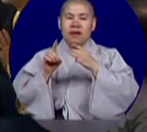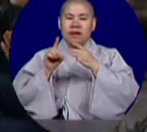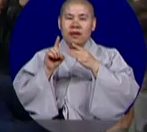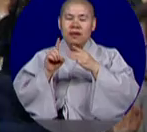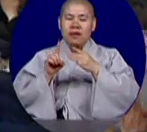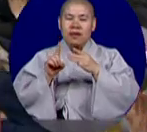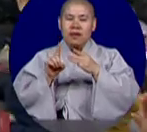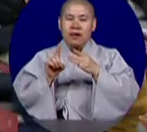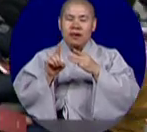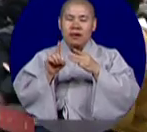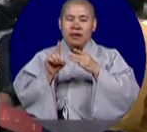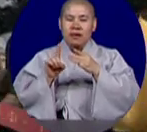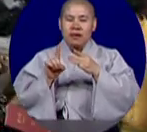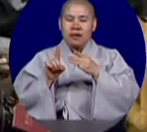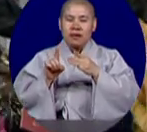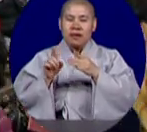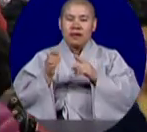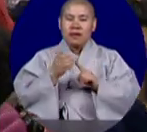나무아이미